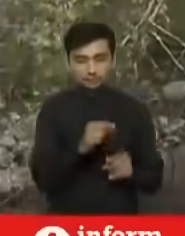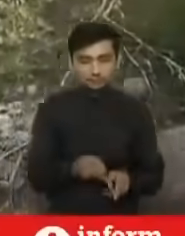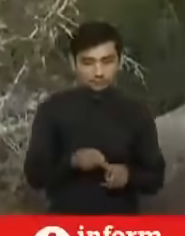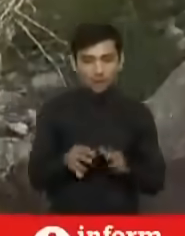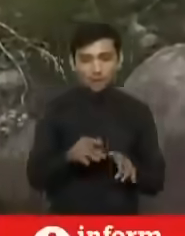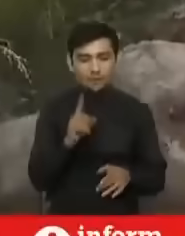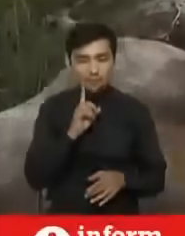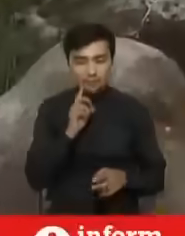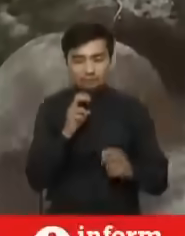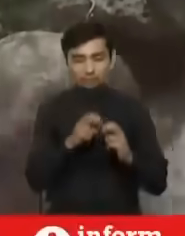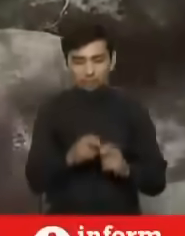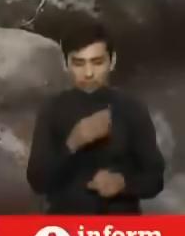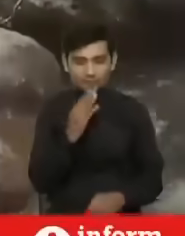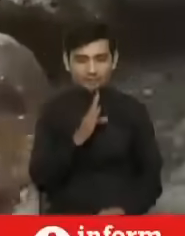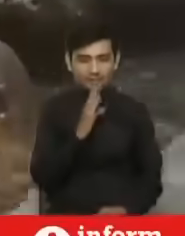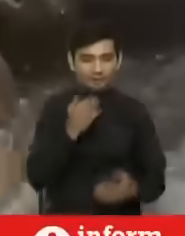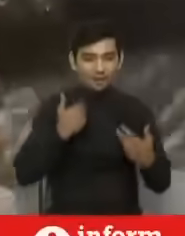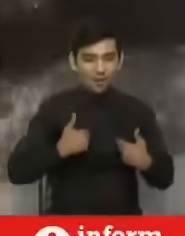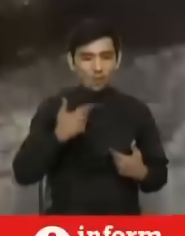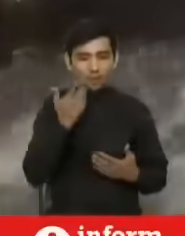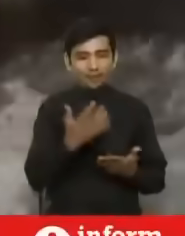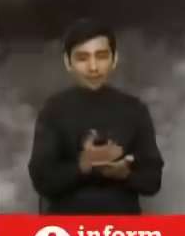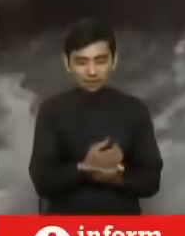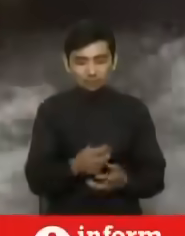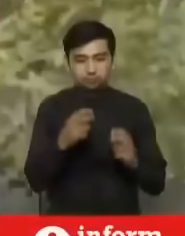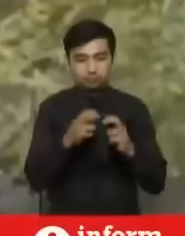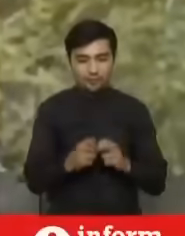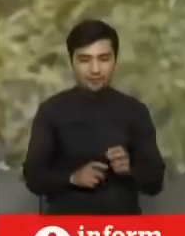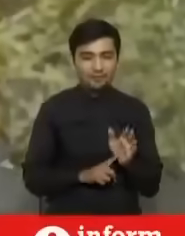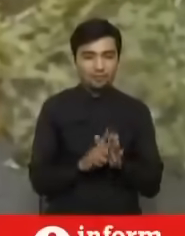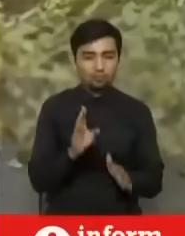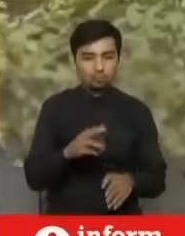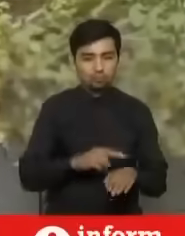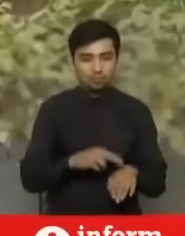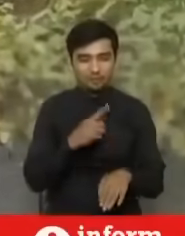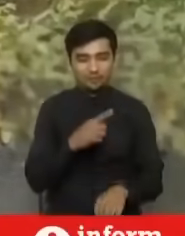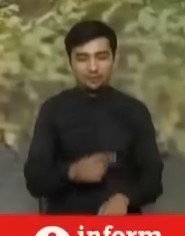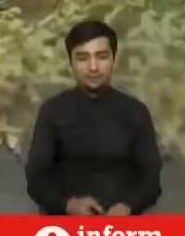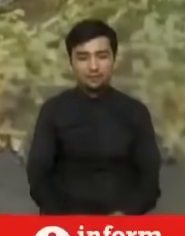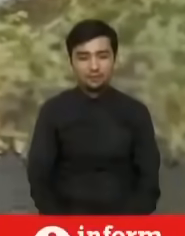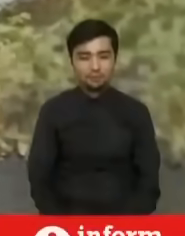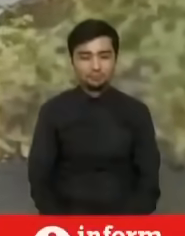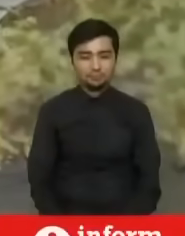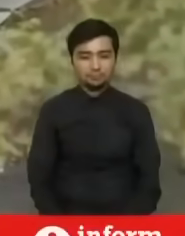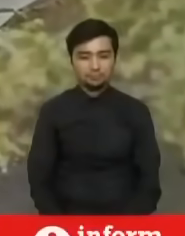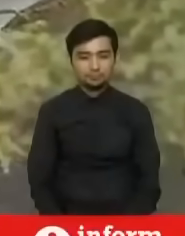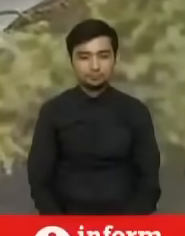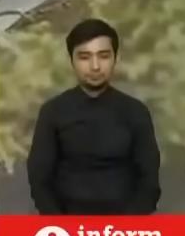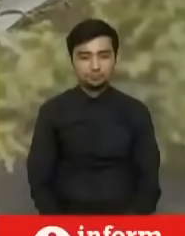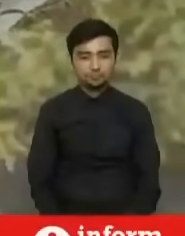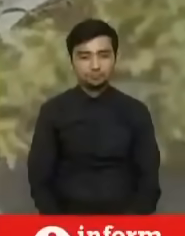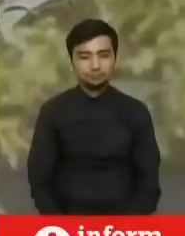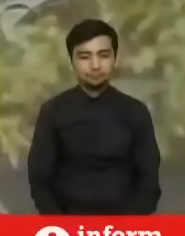қозғалған жоқ, тергеу қыздың денесі табылған соң басталады дейді полиция. Назерке Күбасова, Александр Крапивкин,